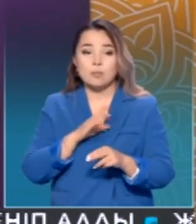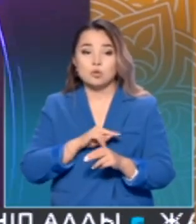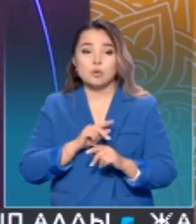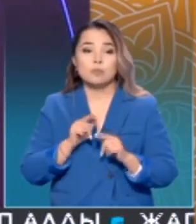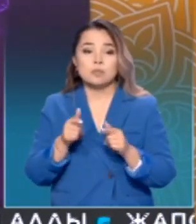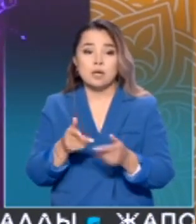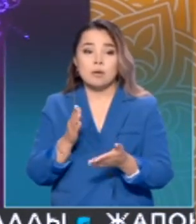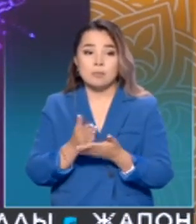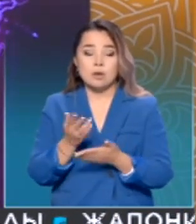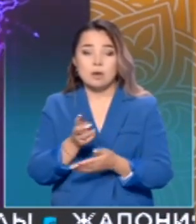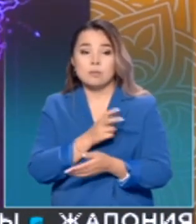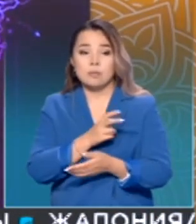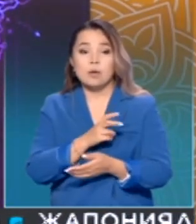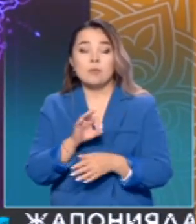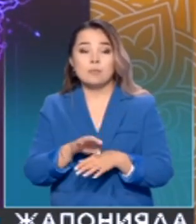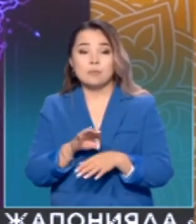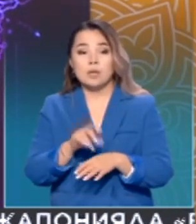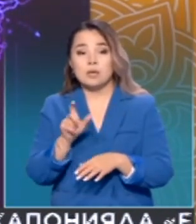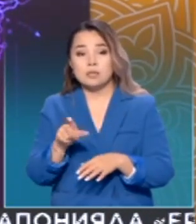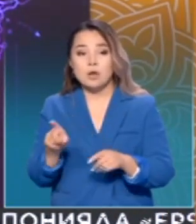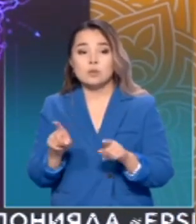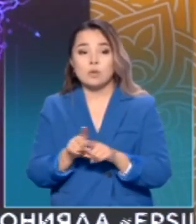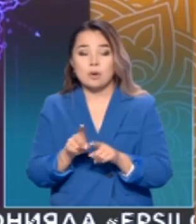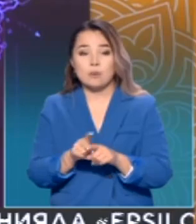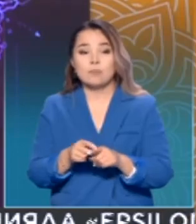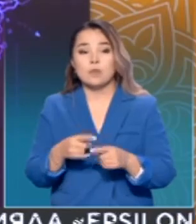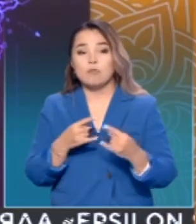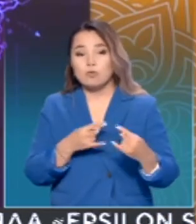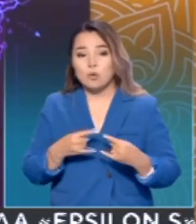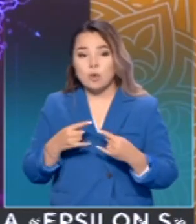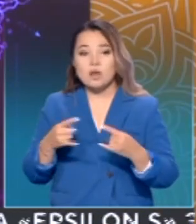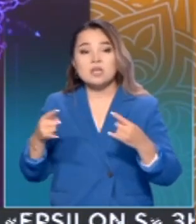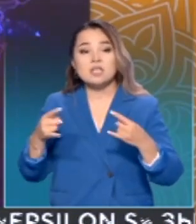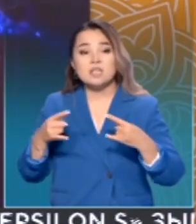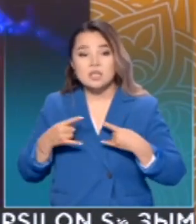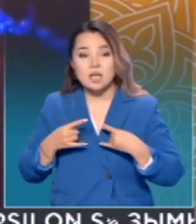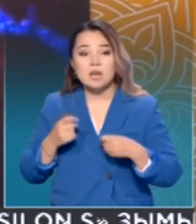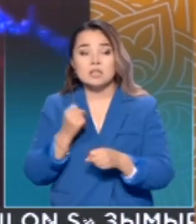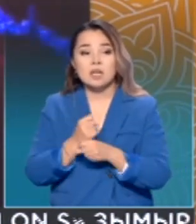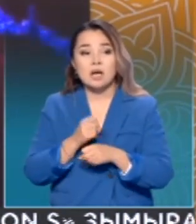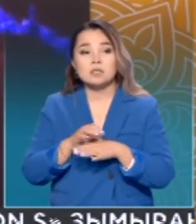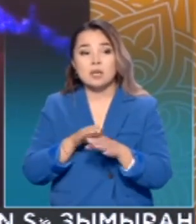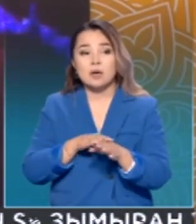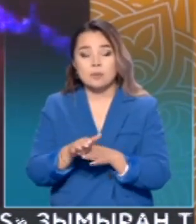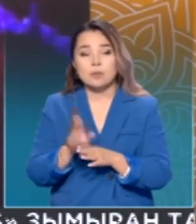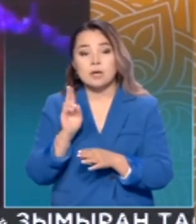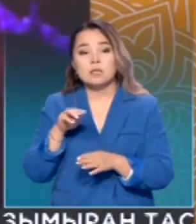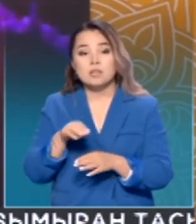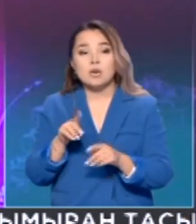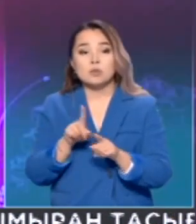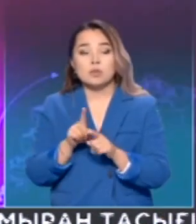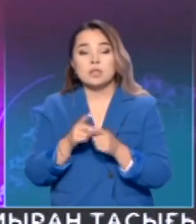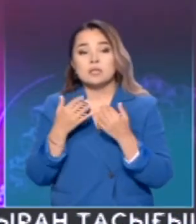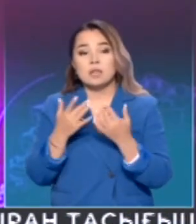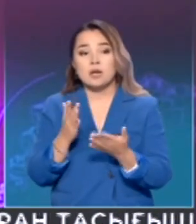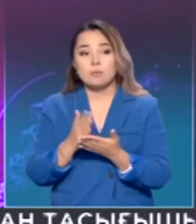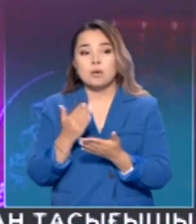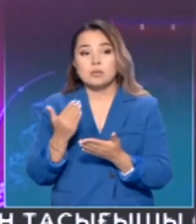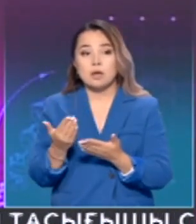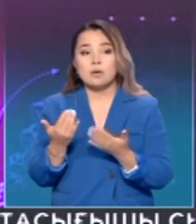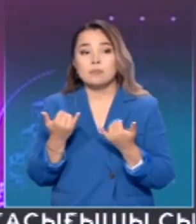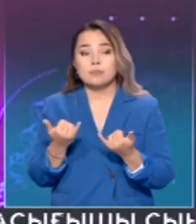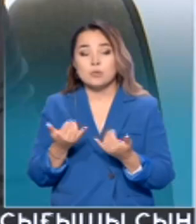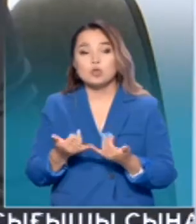кіретін науқастарда флюорографияның орнына рентгенография болмаса, төменгі дозалы КТ-ны требует етуге болады. Енді ол